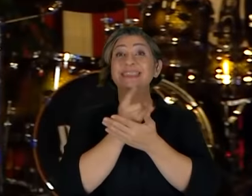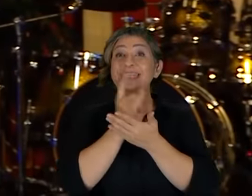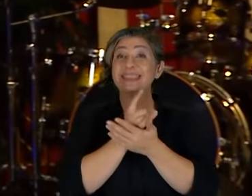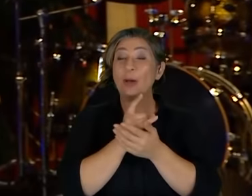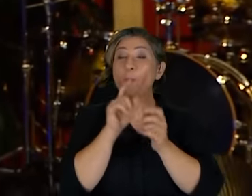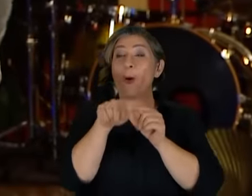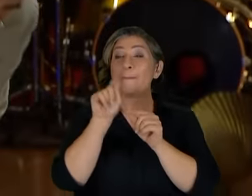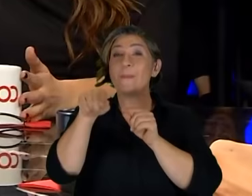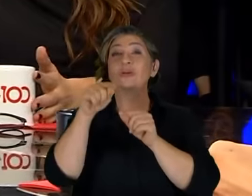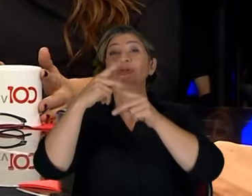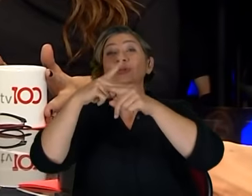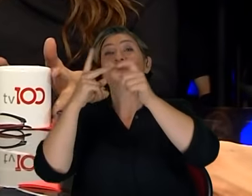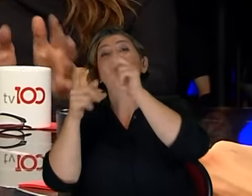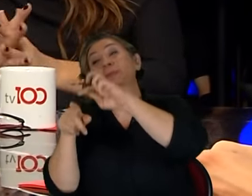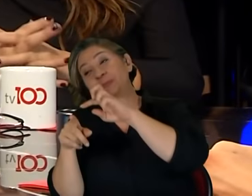zup diye tarif etti.